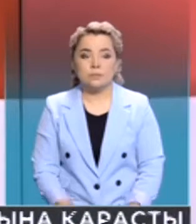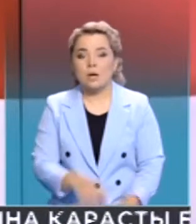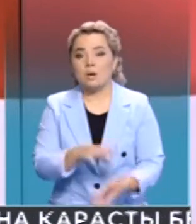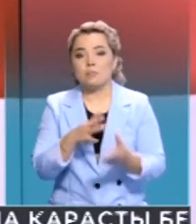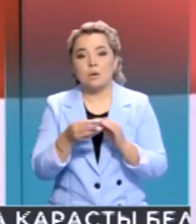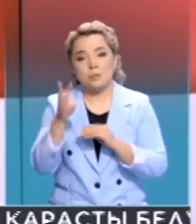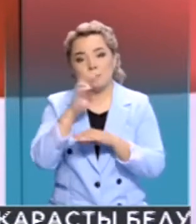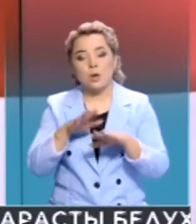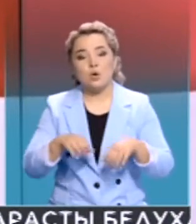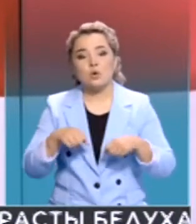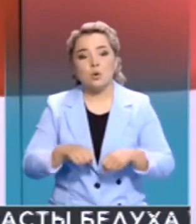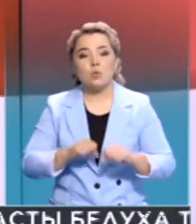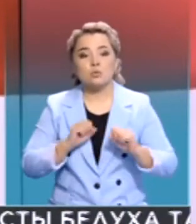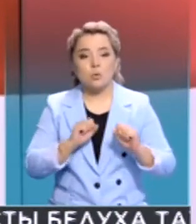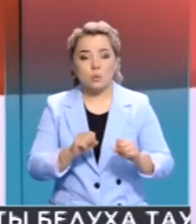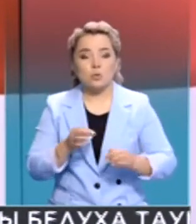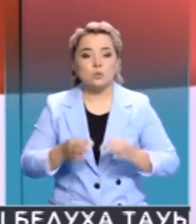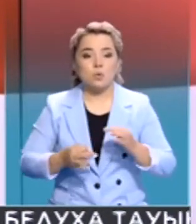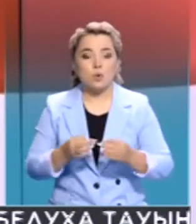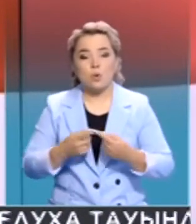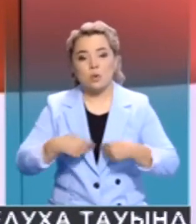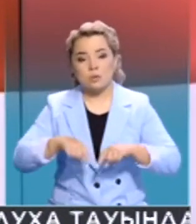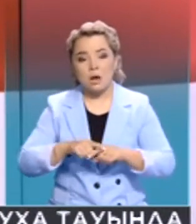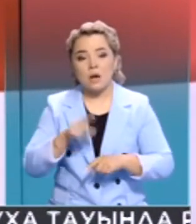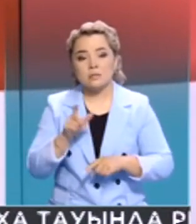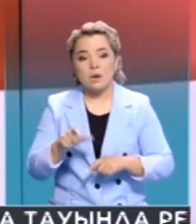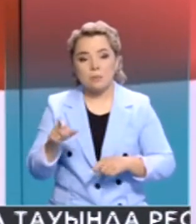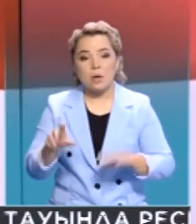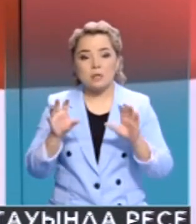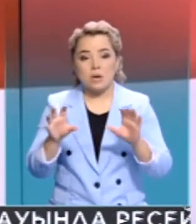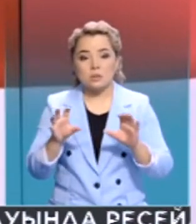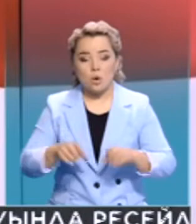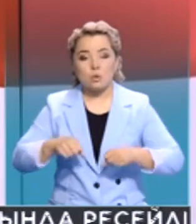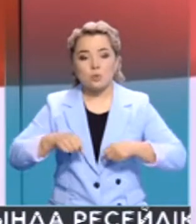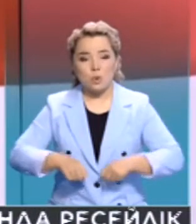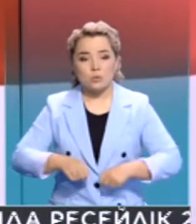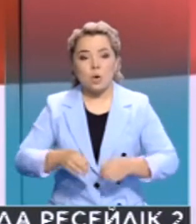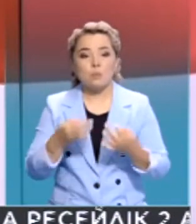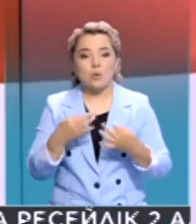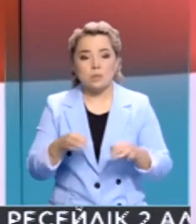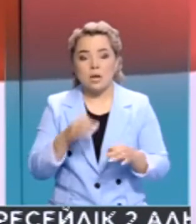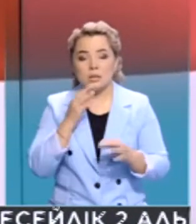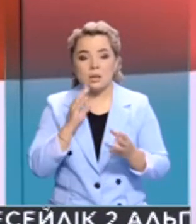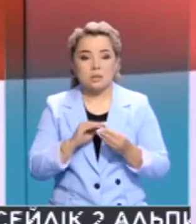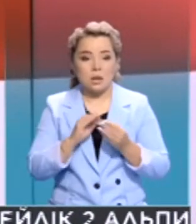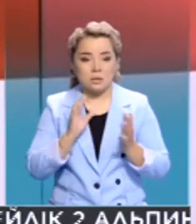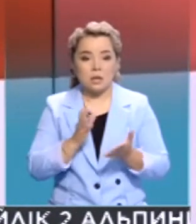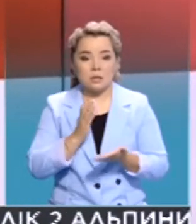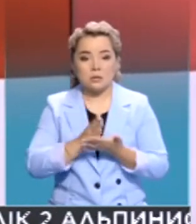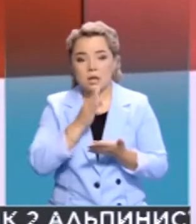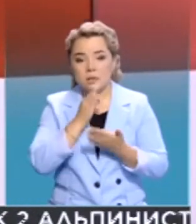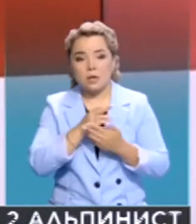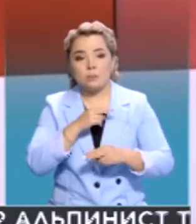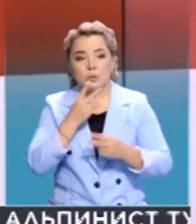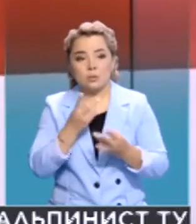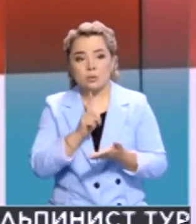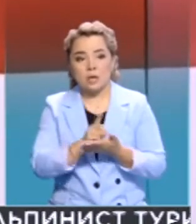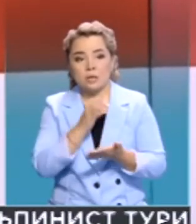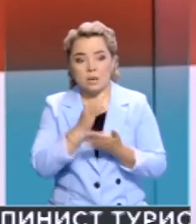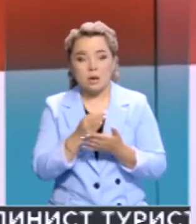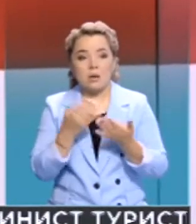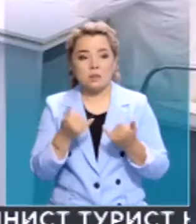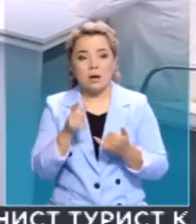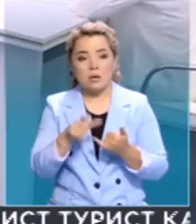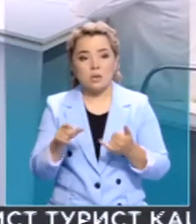Barlık memlekettik hukuk korgau jäne sot organı azamattardın konstitucialık hukuku men bostandığın saktauga erekşe köngül bölüü tiyis. Bul